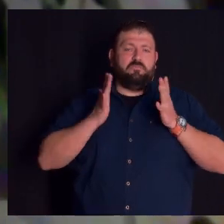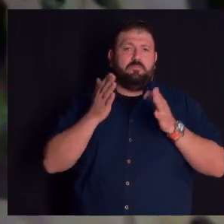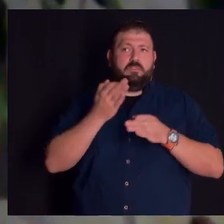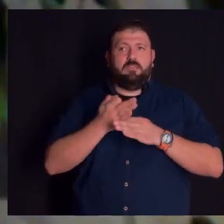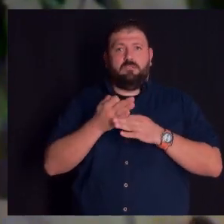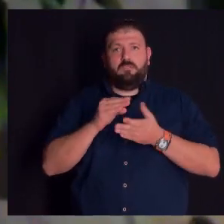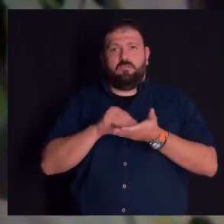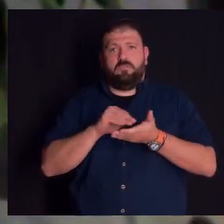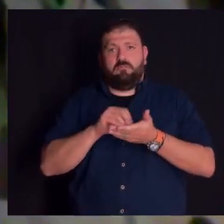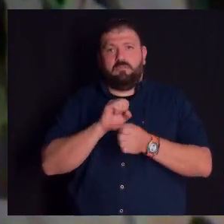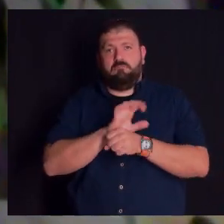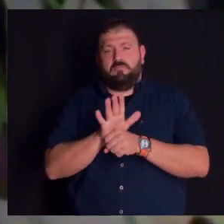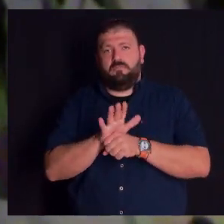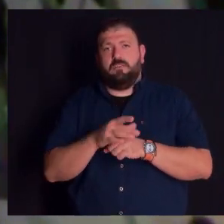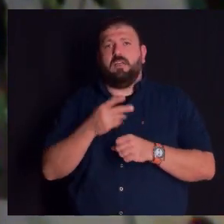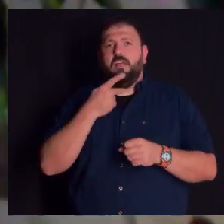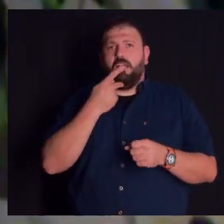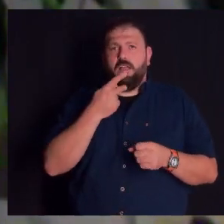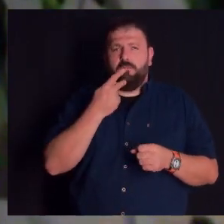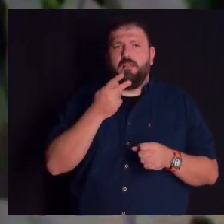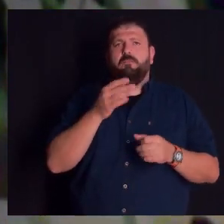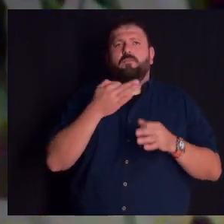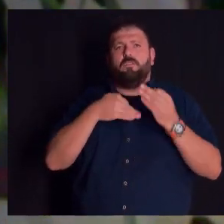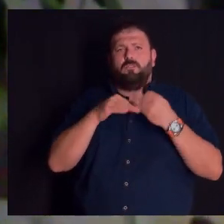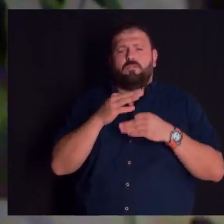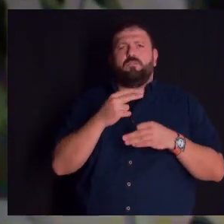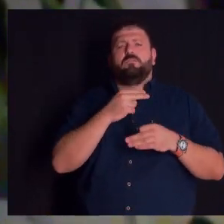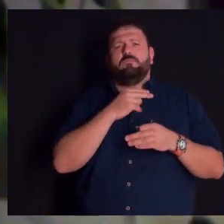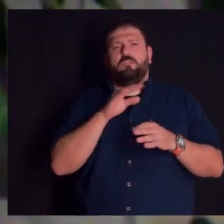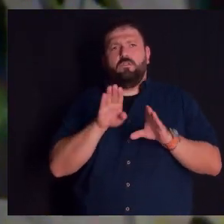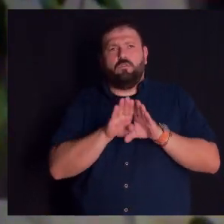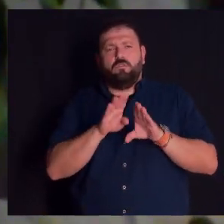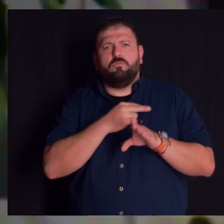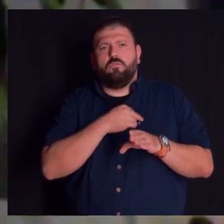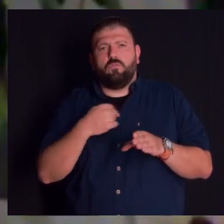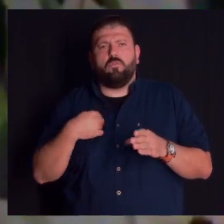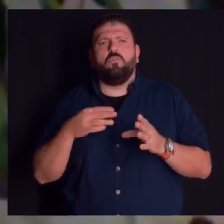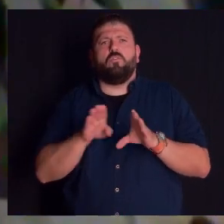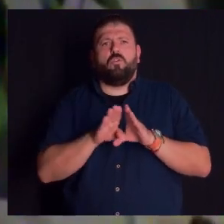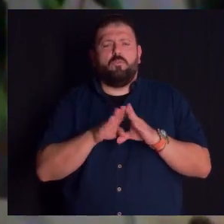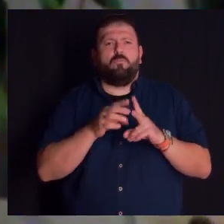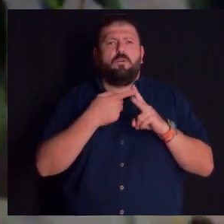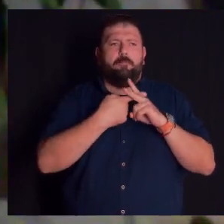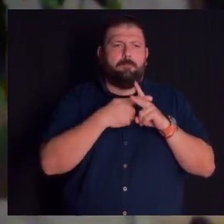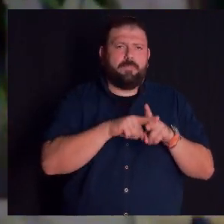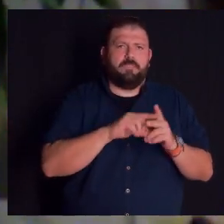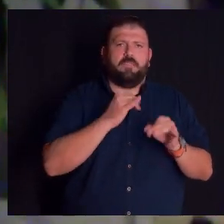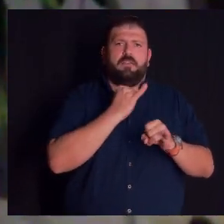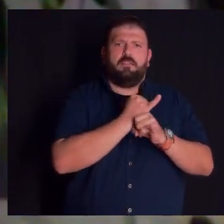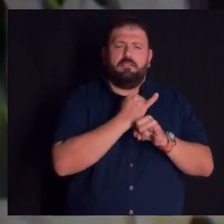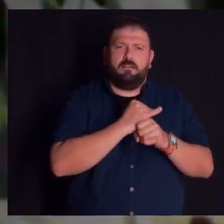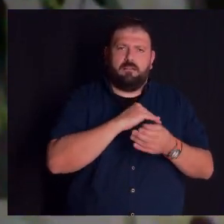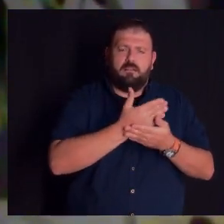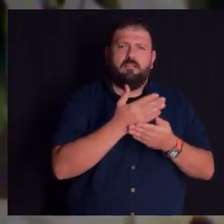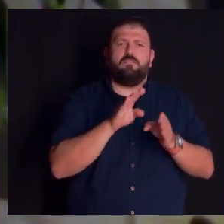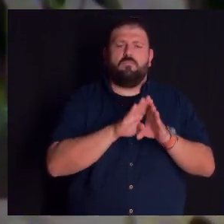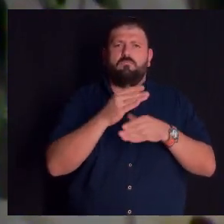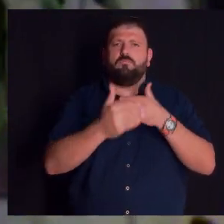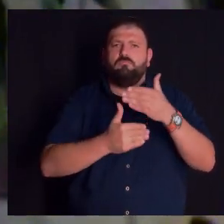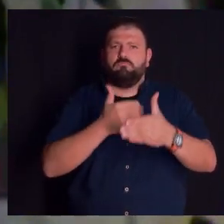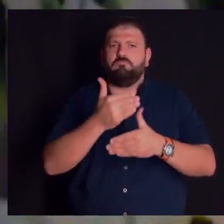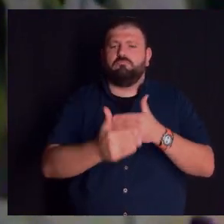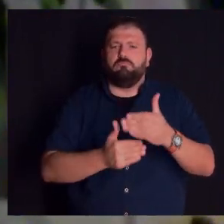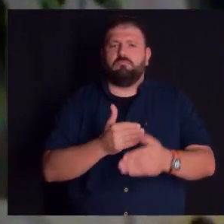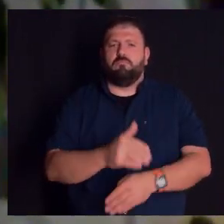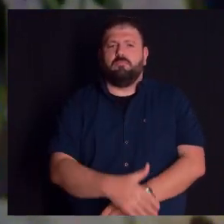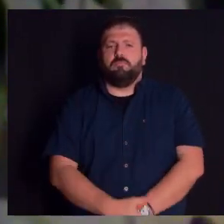up. hablamos sobre los We talk seminarios about virtuales, de las nuevas online condiciones, de lo que webinars, the sigue. new conditions, what's Эти coming встречи